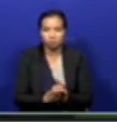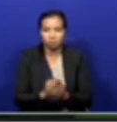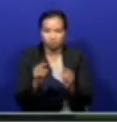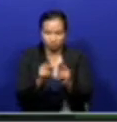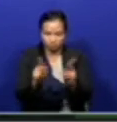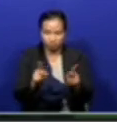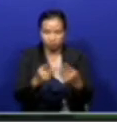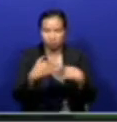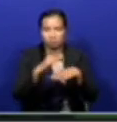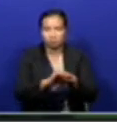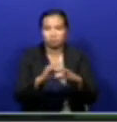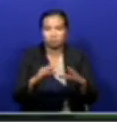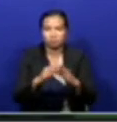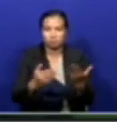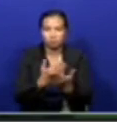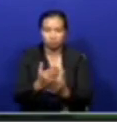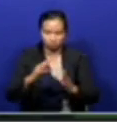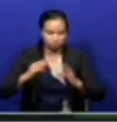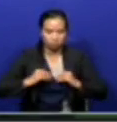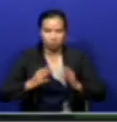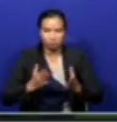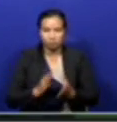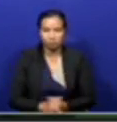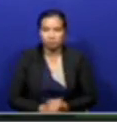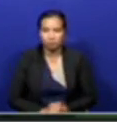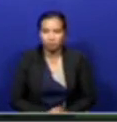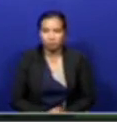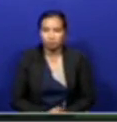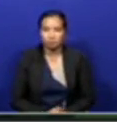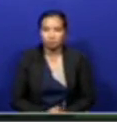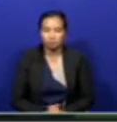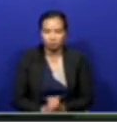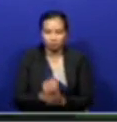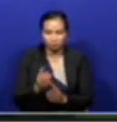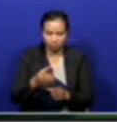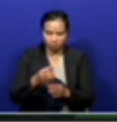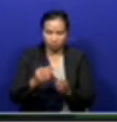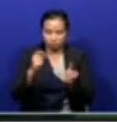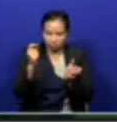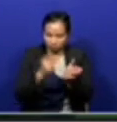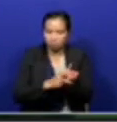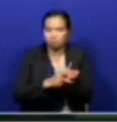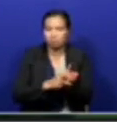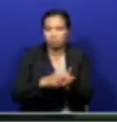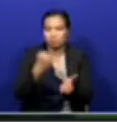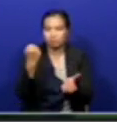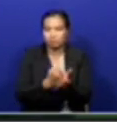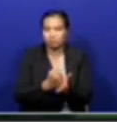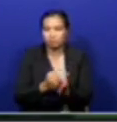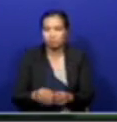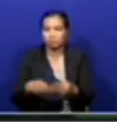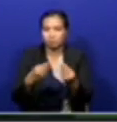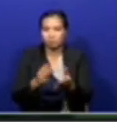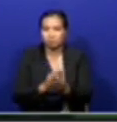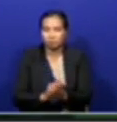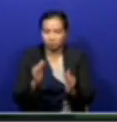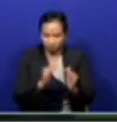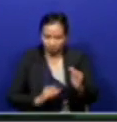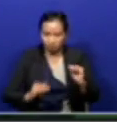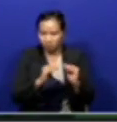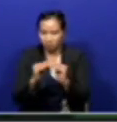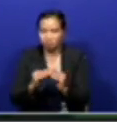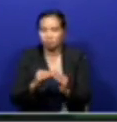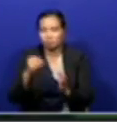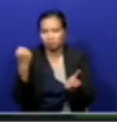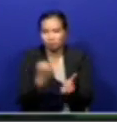ร่วมมาพิจารณาร่วมกันกรณีถ้าเราไม่เห็นชอบหลังจากนั้นก็กลับมายืนยันได้อันนี้คื ทรงสิทธิ์ของเราในการตรากฎหม